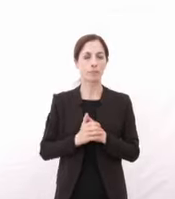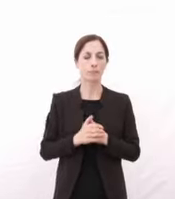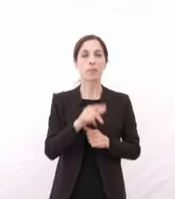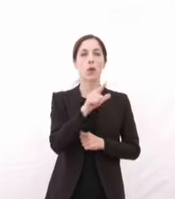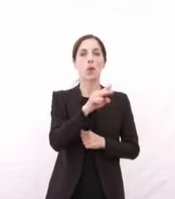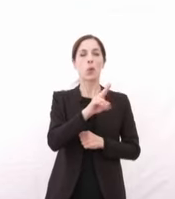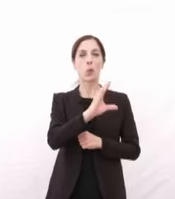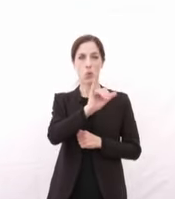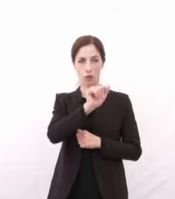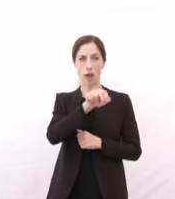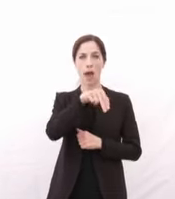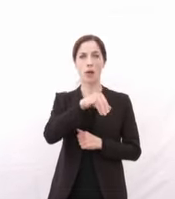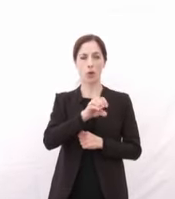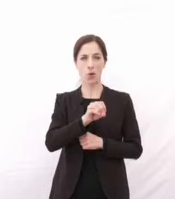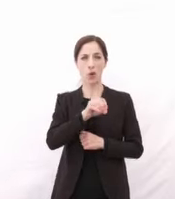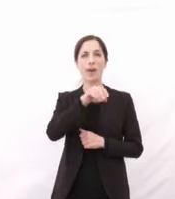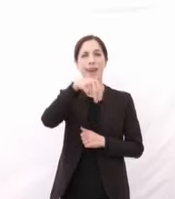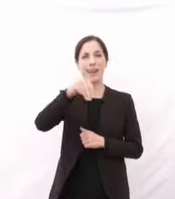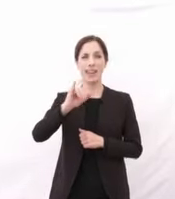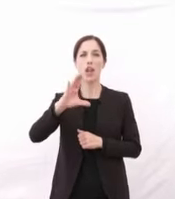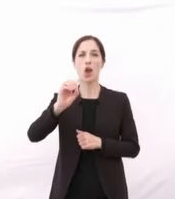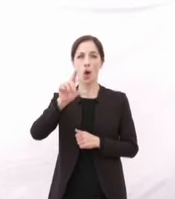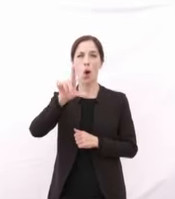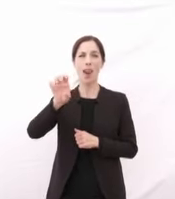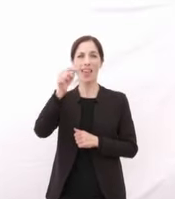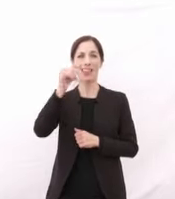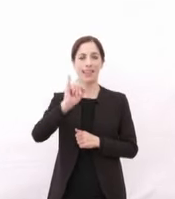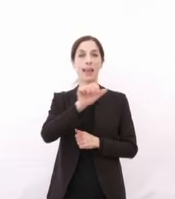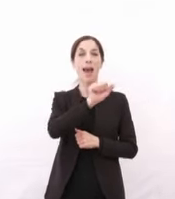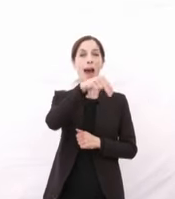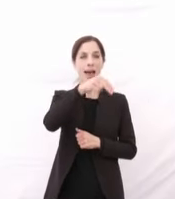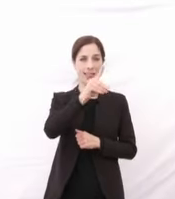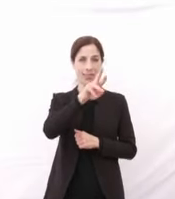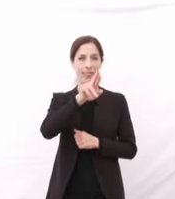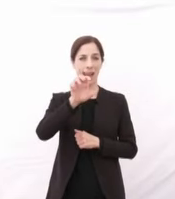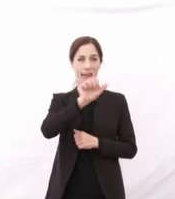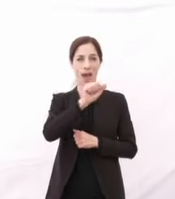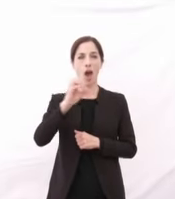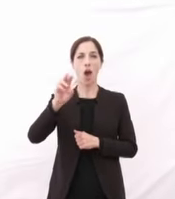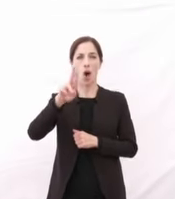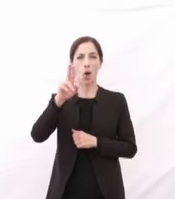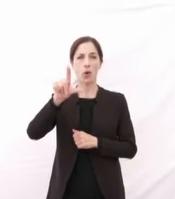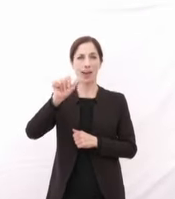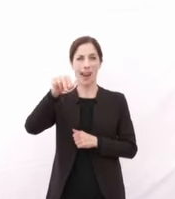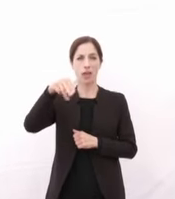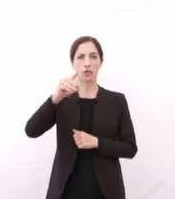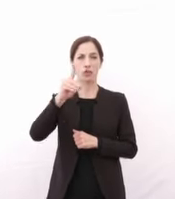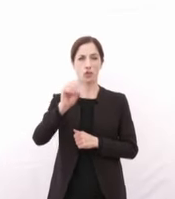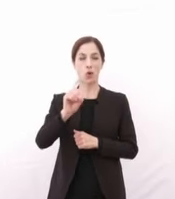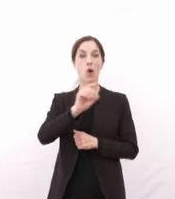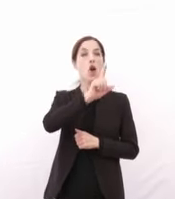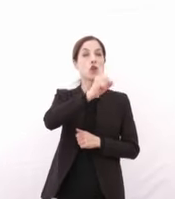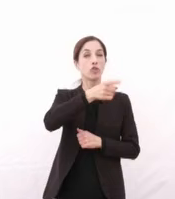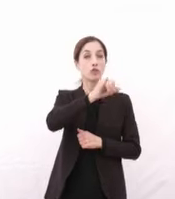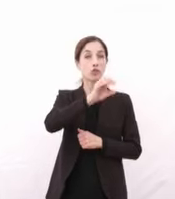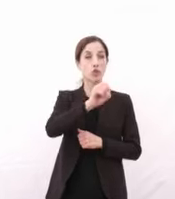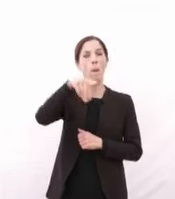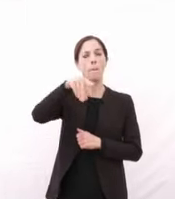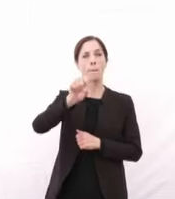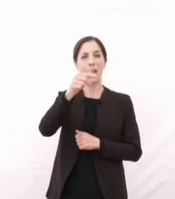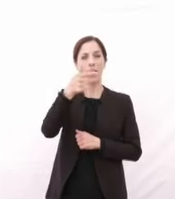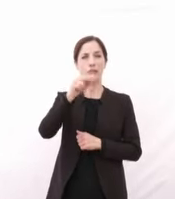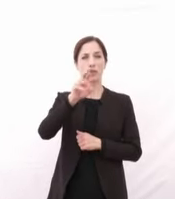Luciano Nicoletti, Andrea Orlando, Gio Petrosino,